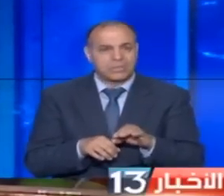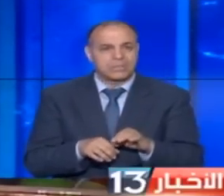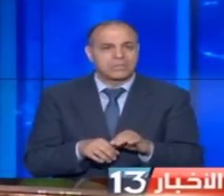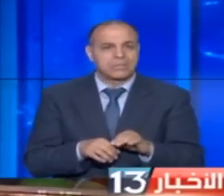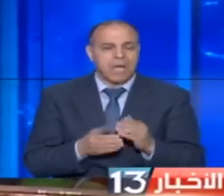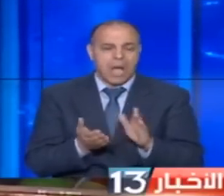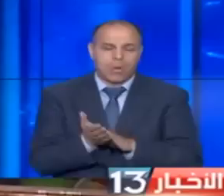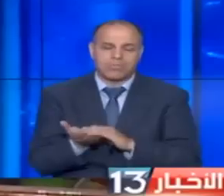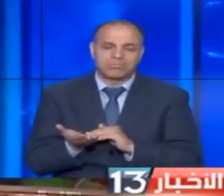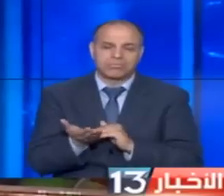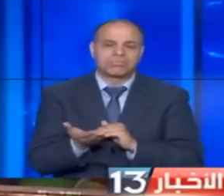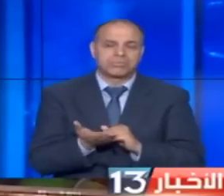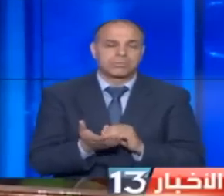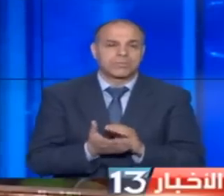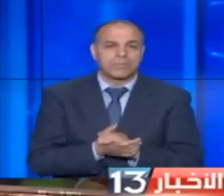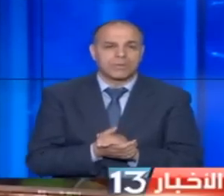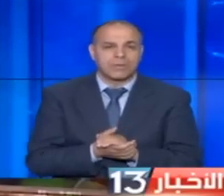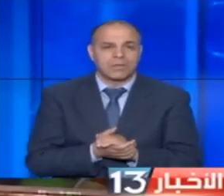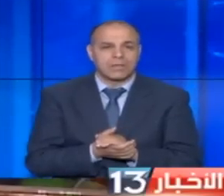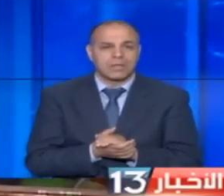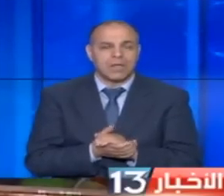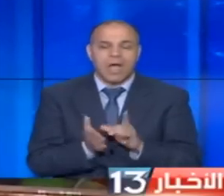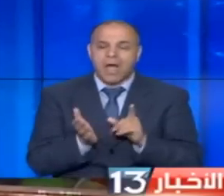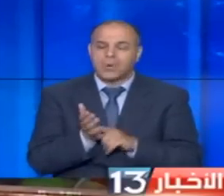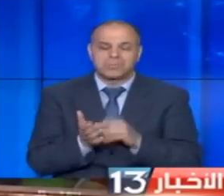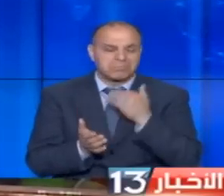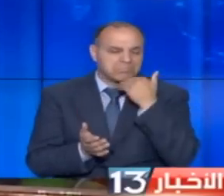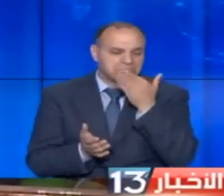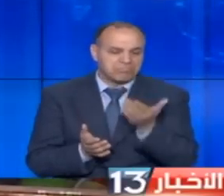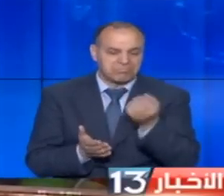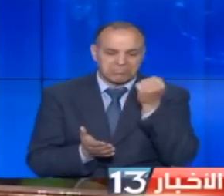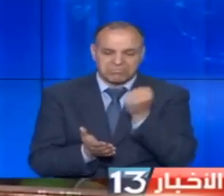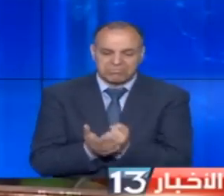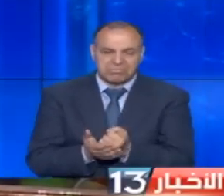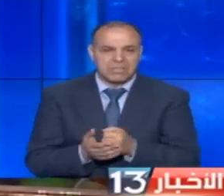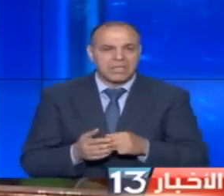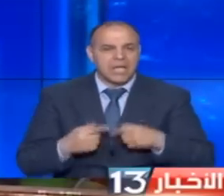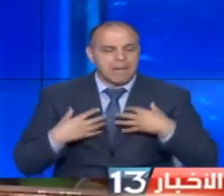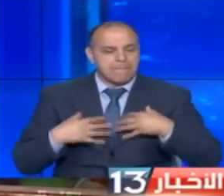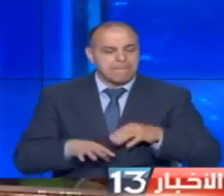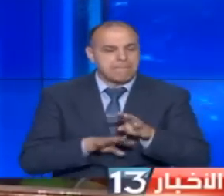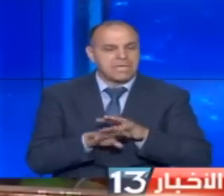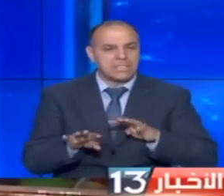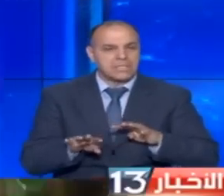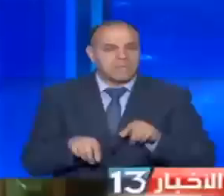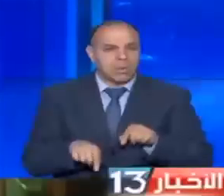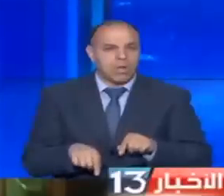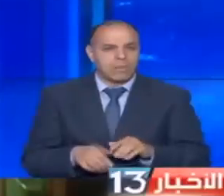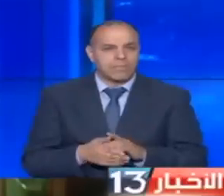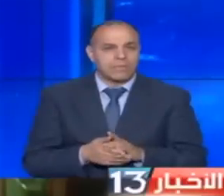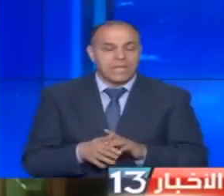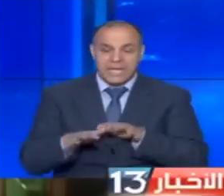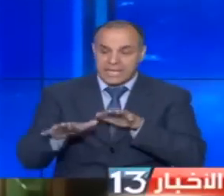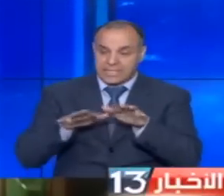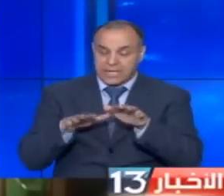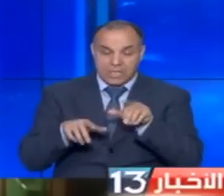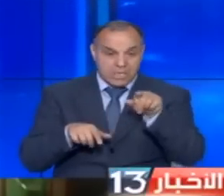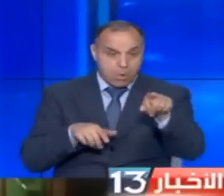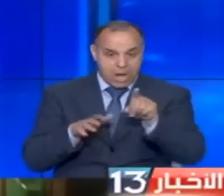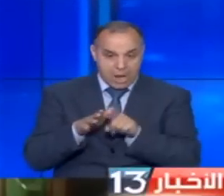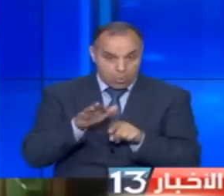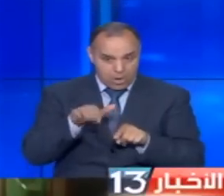هذه القوانين وهي القوانين اللي تصادق عليها المجلس في نسخته الحاليه الاجراءات اللي جا فيها هذا